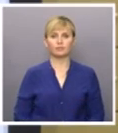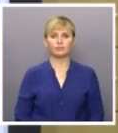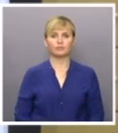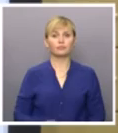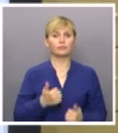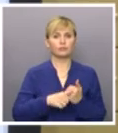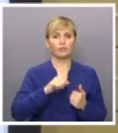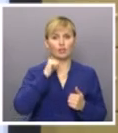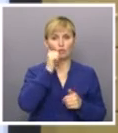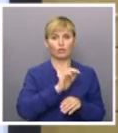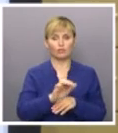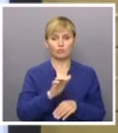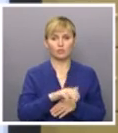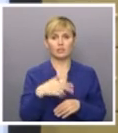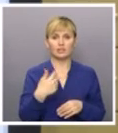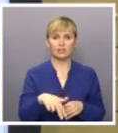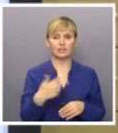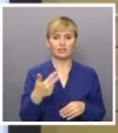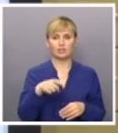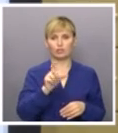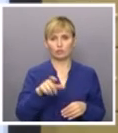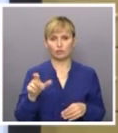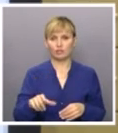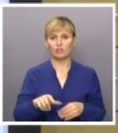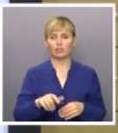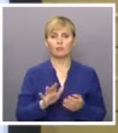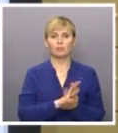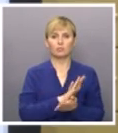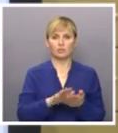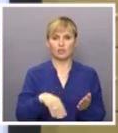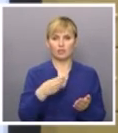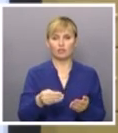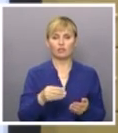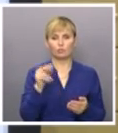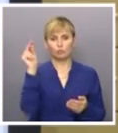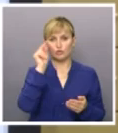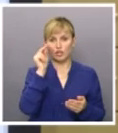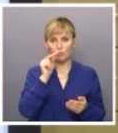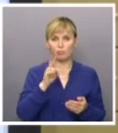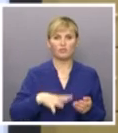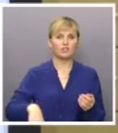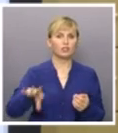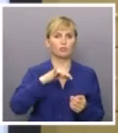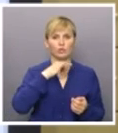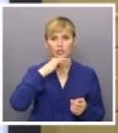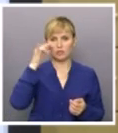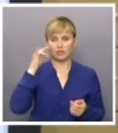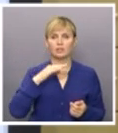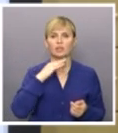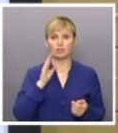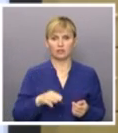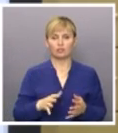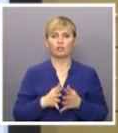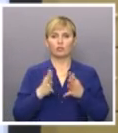Ежегодно выпускается 33 специалиста, то есть 33 гранта государство выдает по всему Казахстану на аквакультуру. Достаточно, более